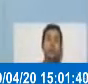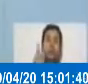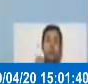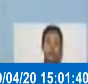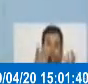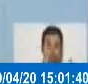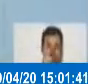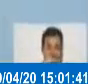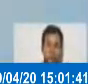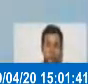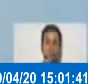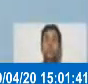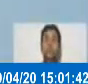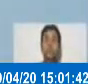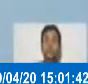38 জন,